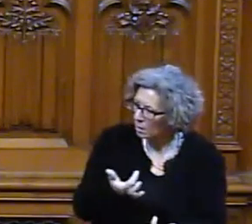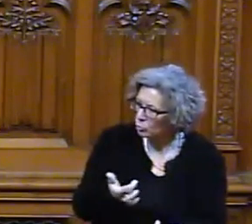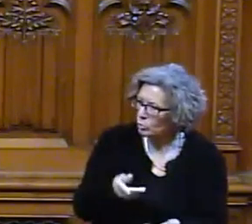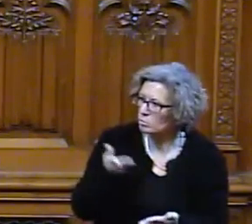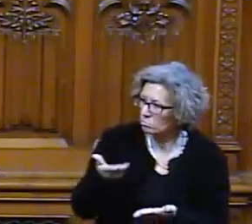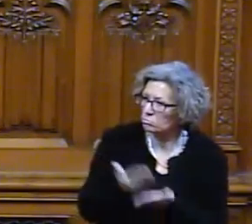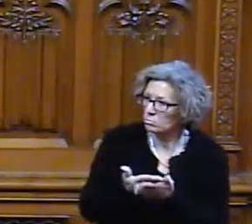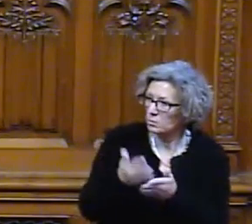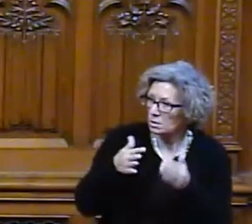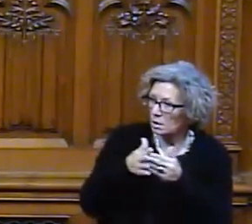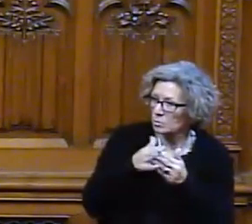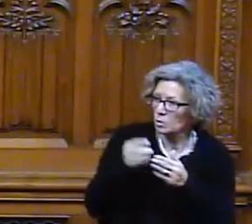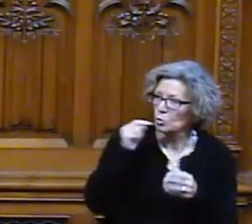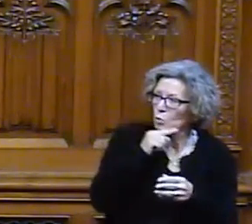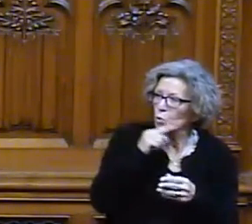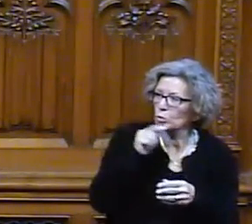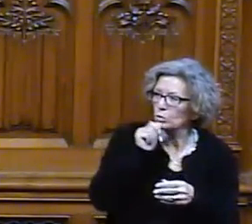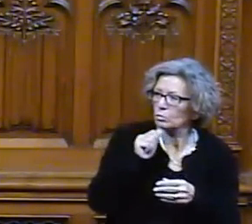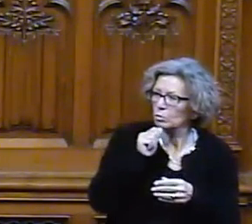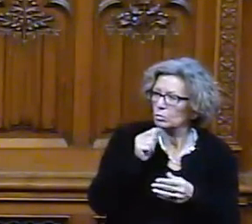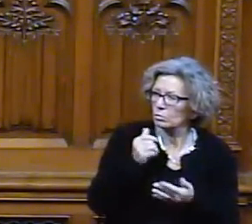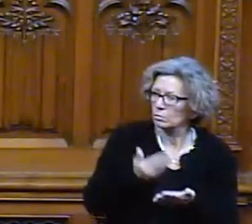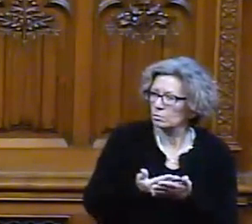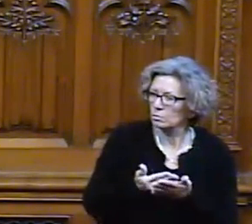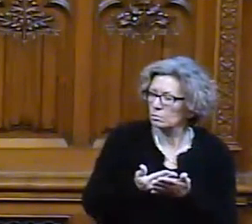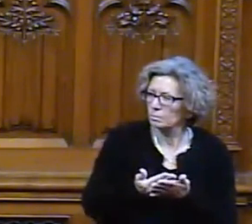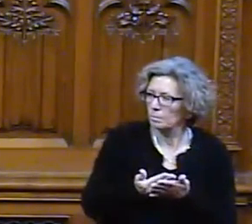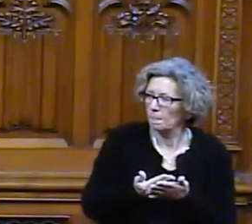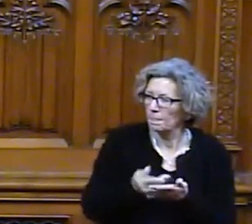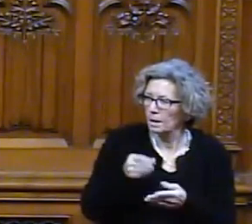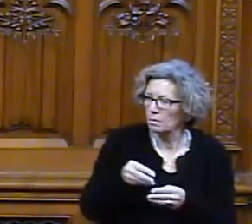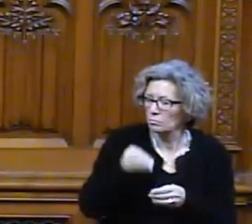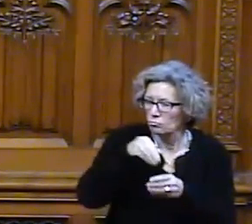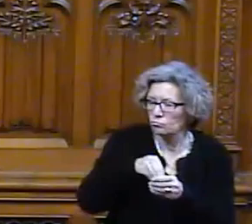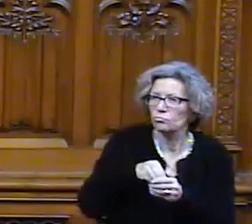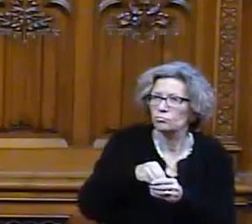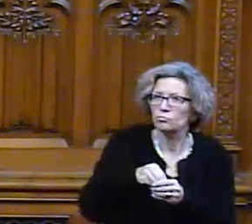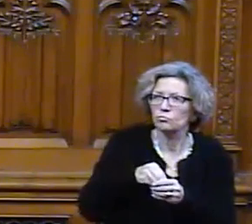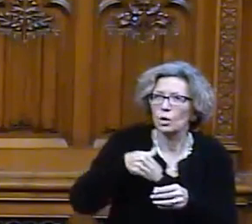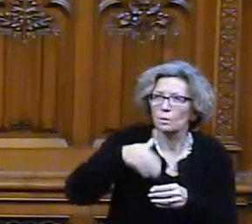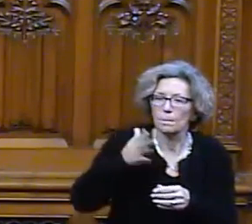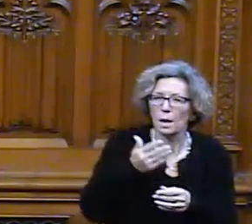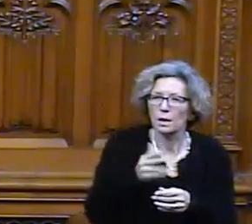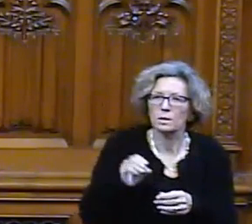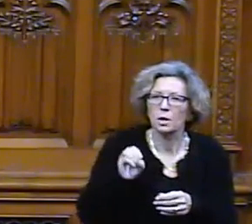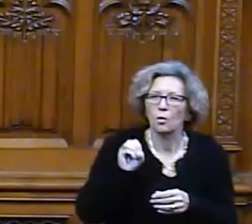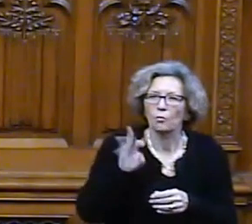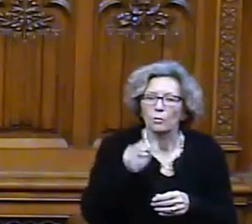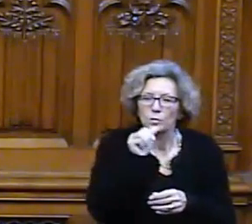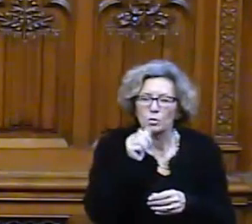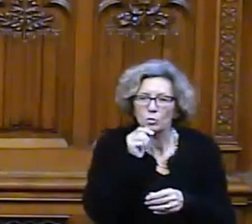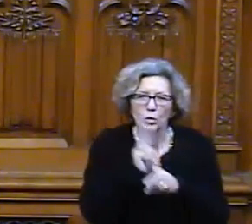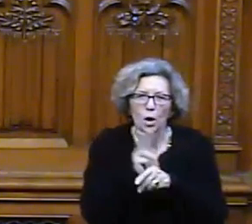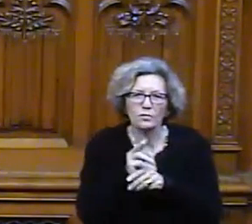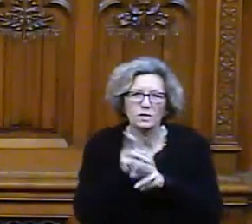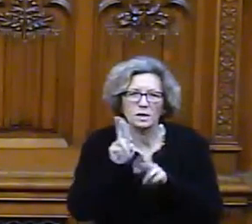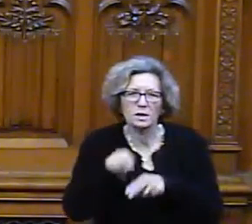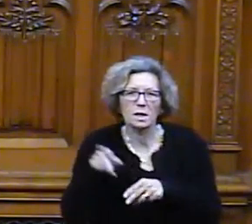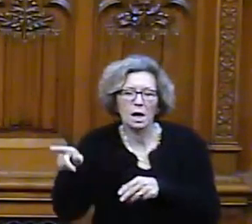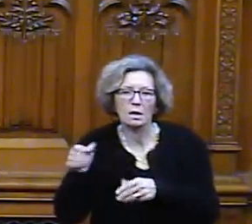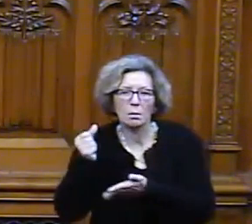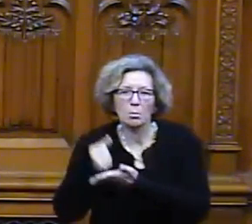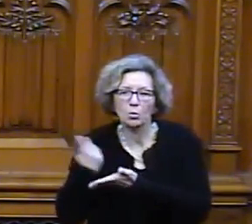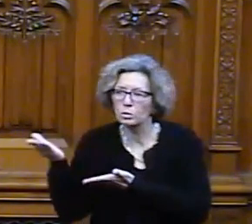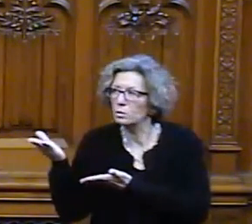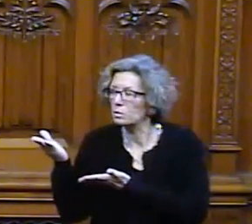ist die Transparenz von Rot-Grün. Ich gehe davon aus, da steht ja mehr drinnen als die 15 grünen Aufsichtsratsposten. Und